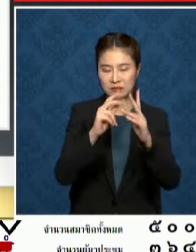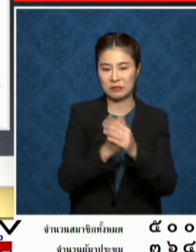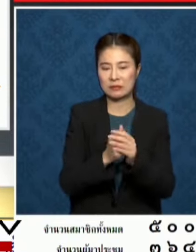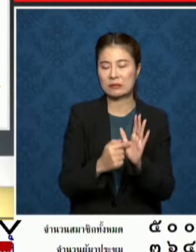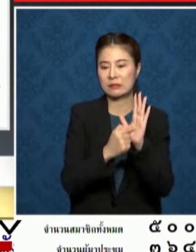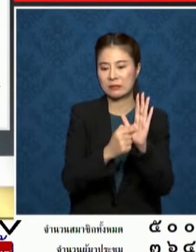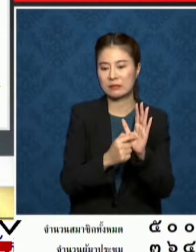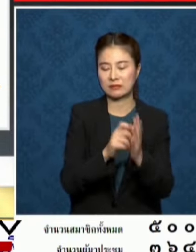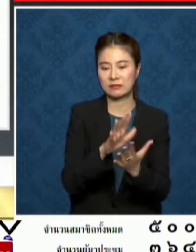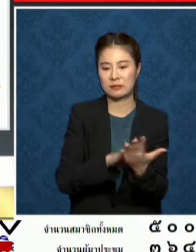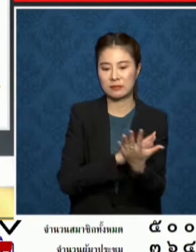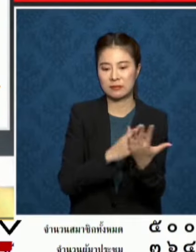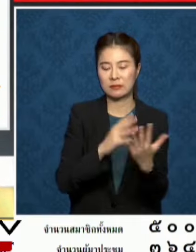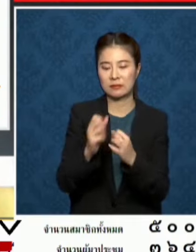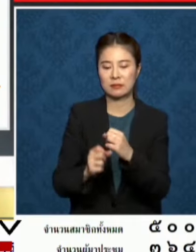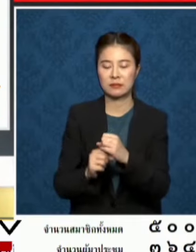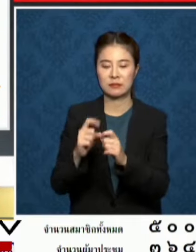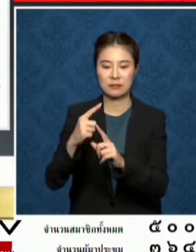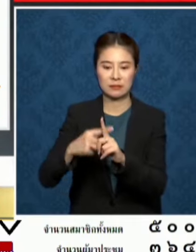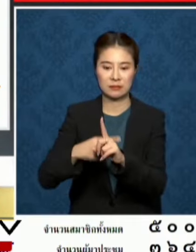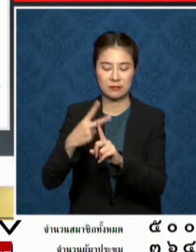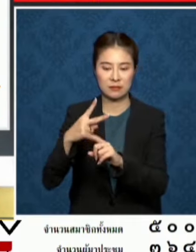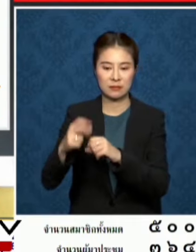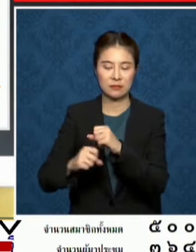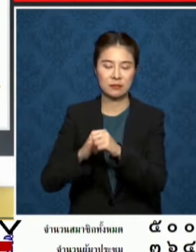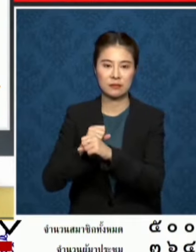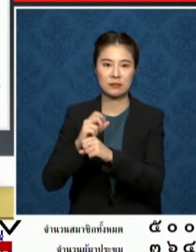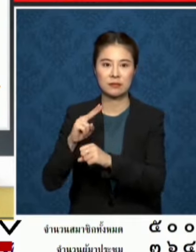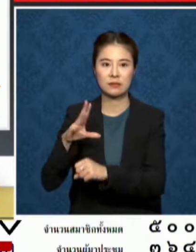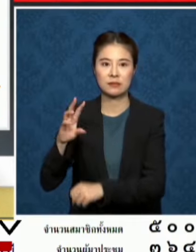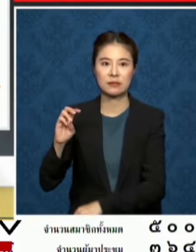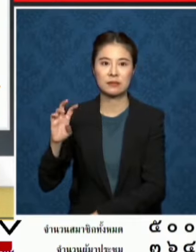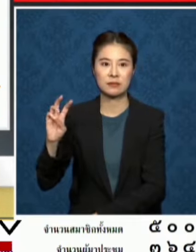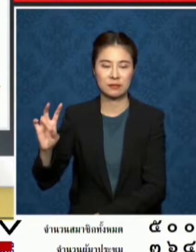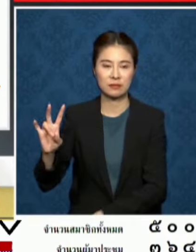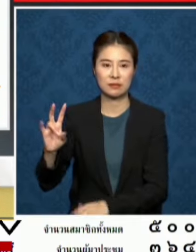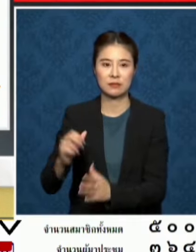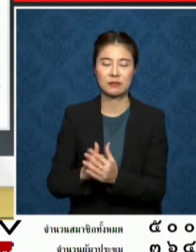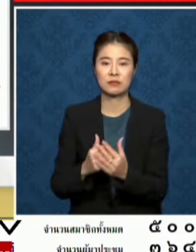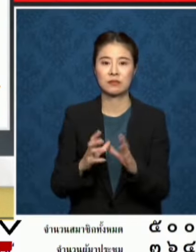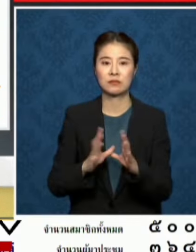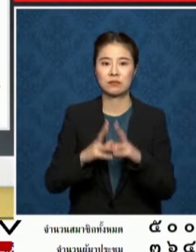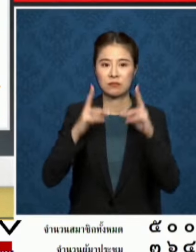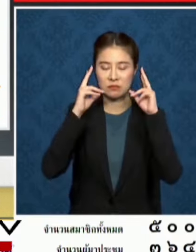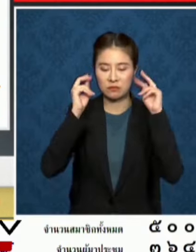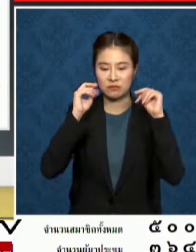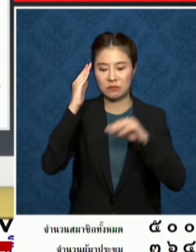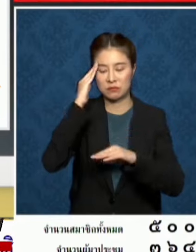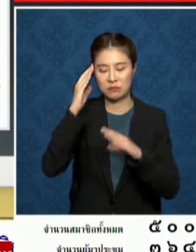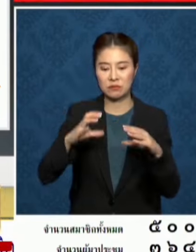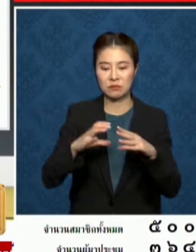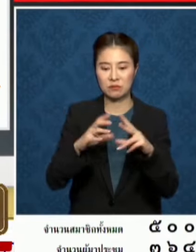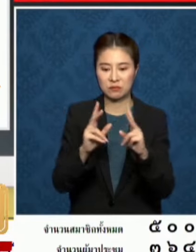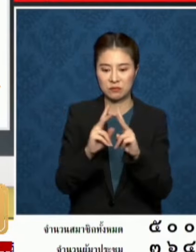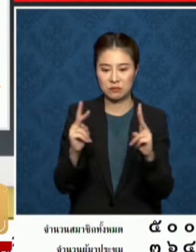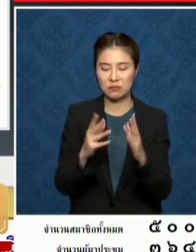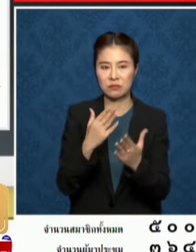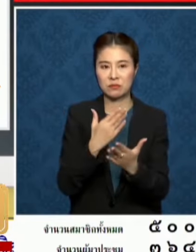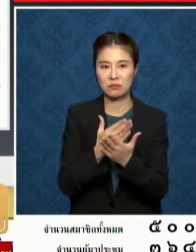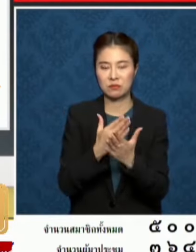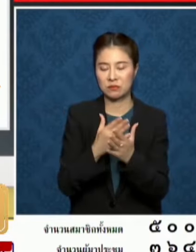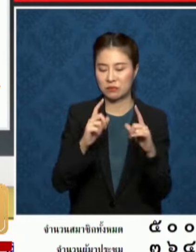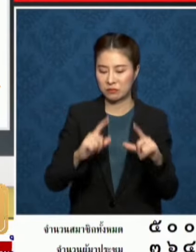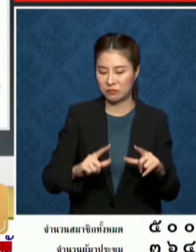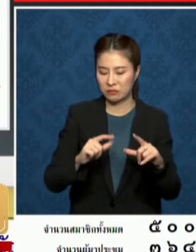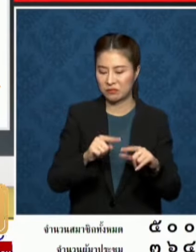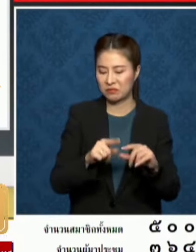พันธ์2567นะคะก็ยังงงอยู่ว่าท่านนายกรัฐมนตรีเพิ่งมาทราบจากกรรมาธิการว่าเราจำเป็นที่จะต้องตัดงบลดงบ